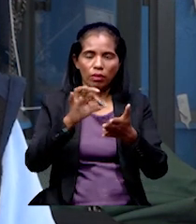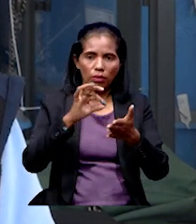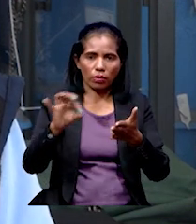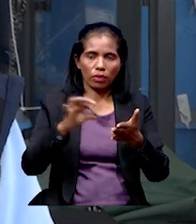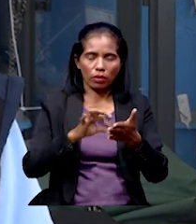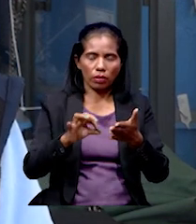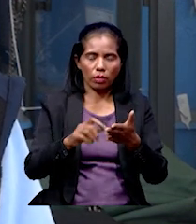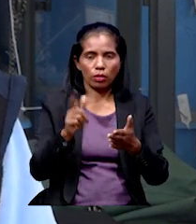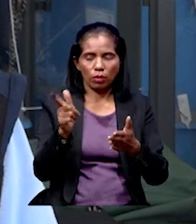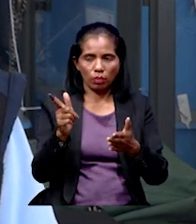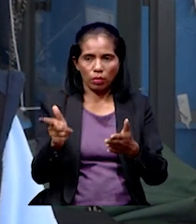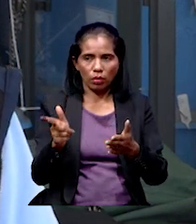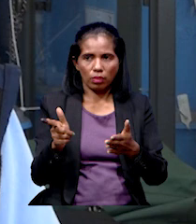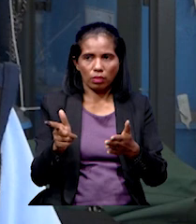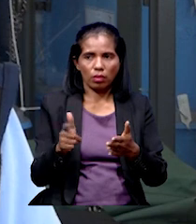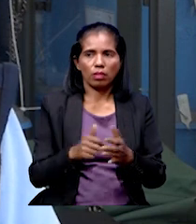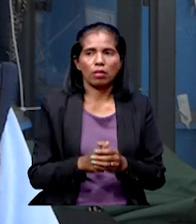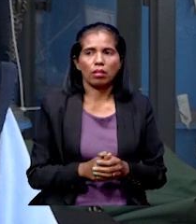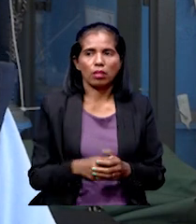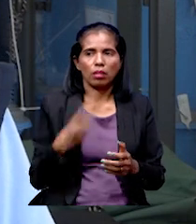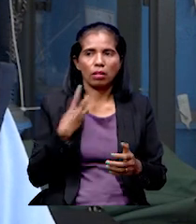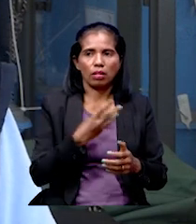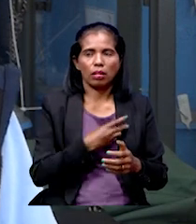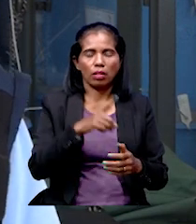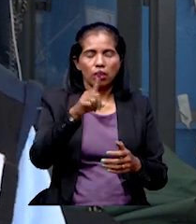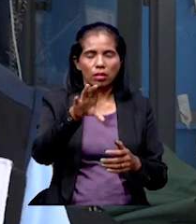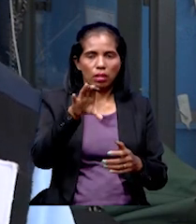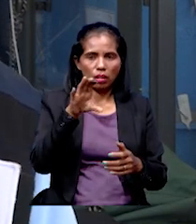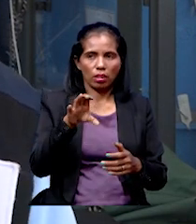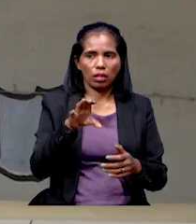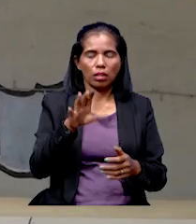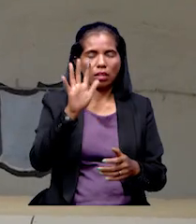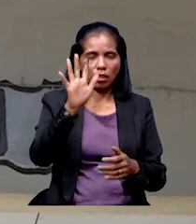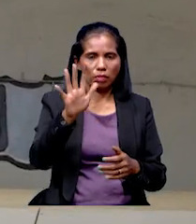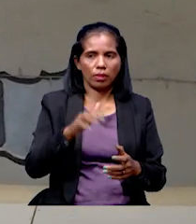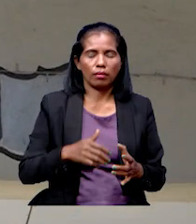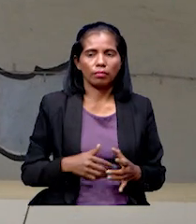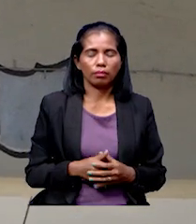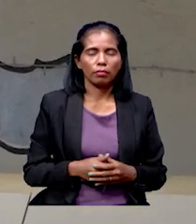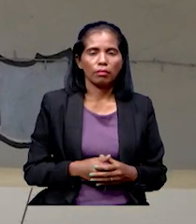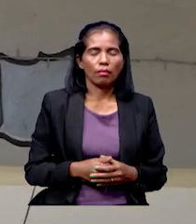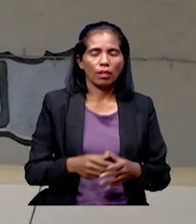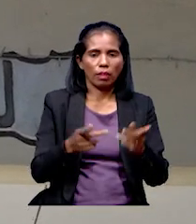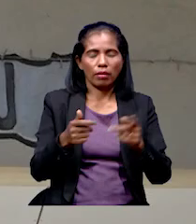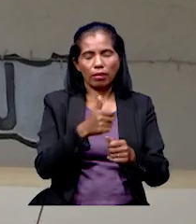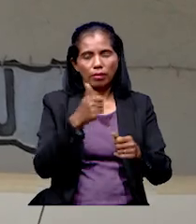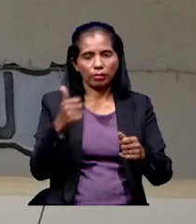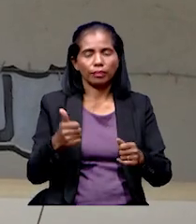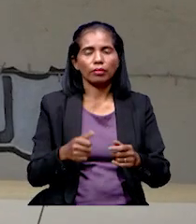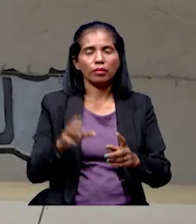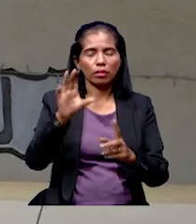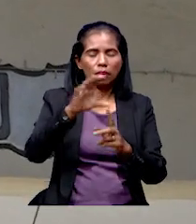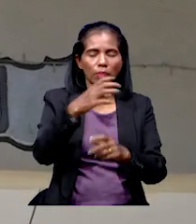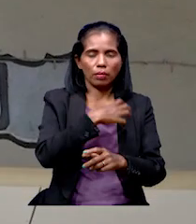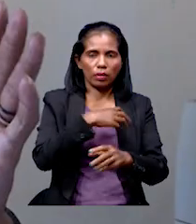kuaze rua nulu mak tama. Entan ne signifika ta ita sia atuzida lima. Ia parte selu Comandante